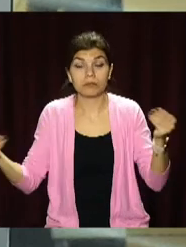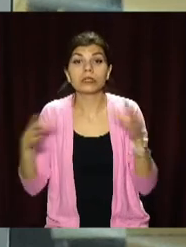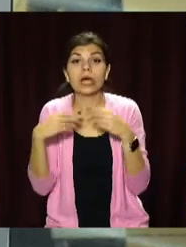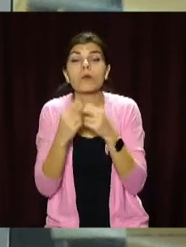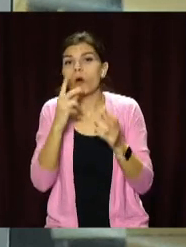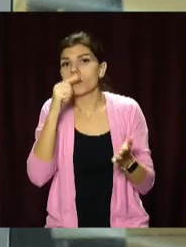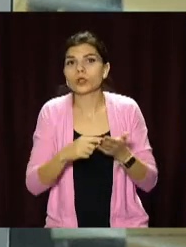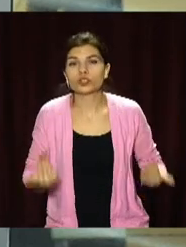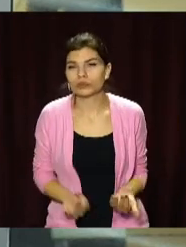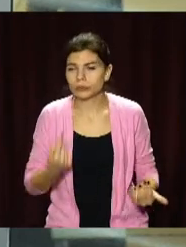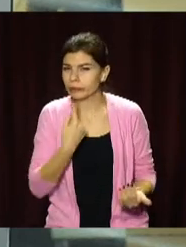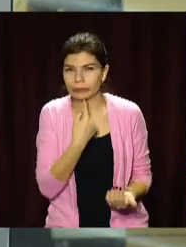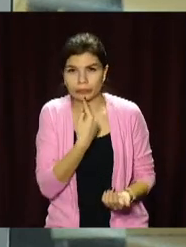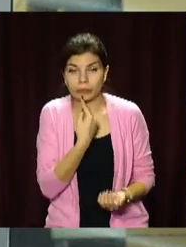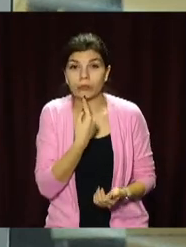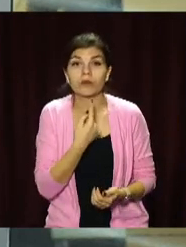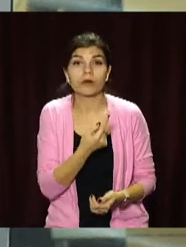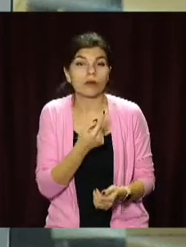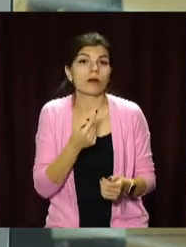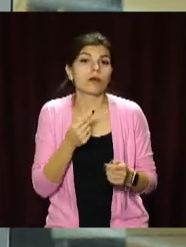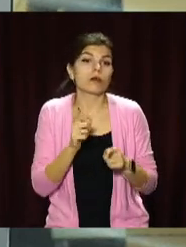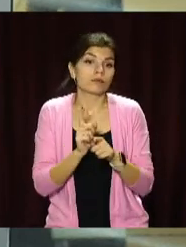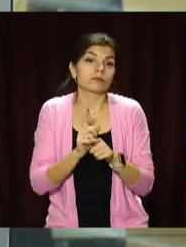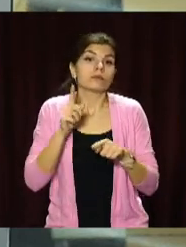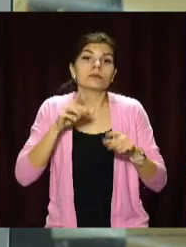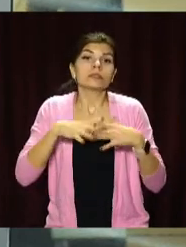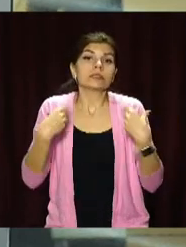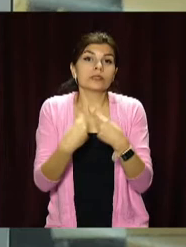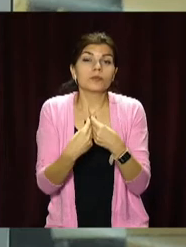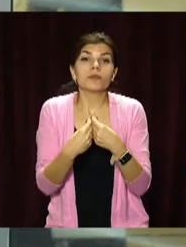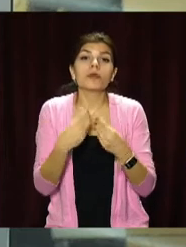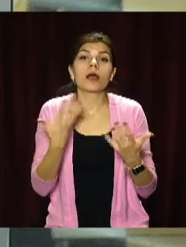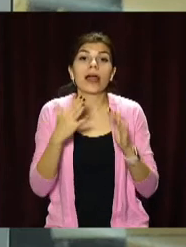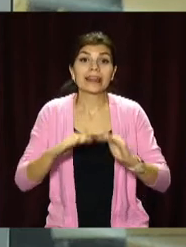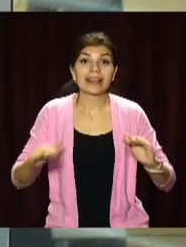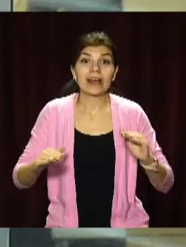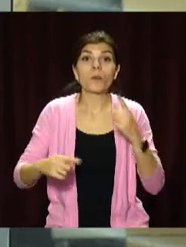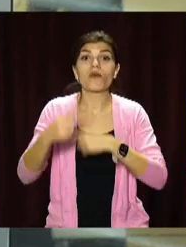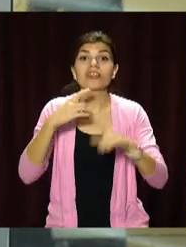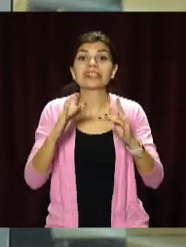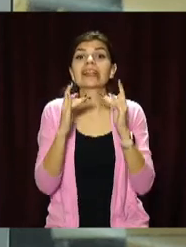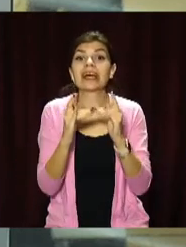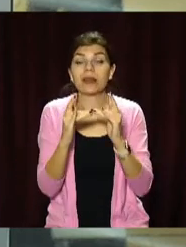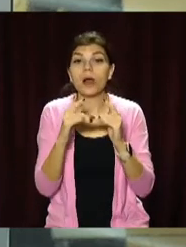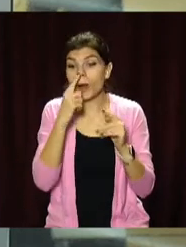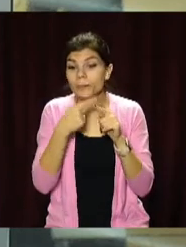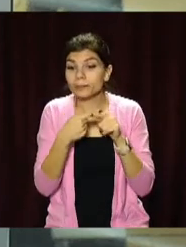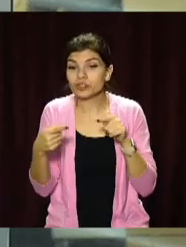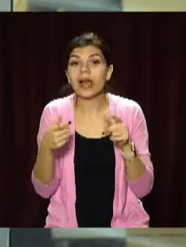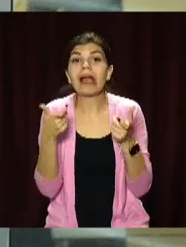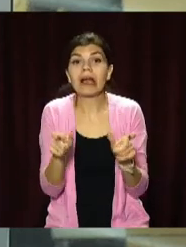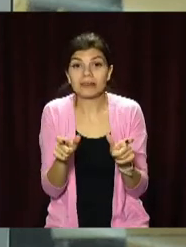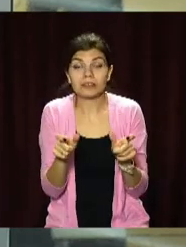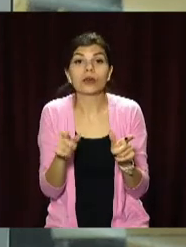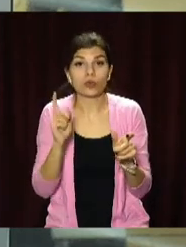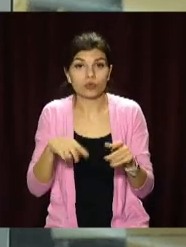у складних життєвих обставинах. Не залишилися поза увагою родини, до яких діти повернулися з інтернатів під час карантину.